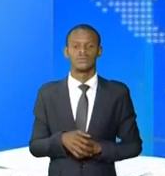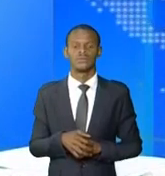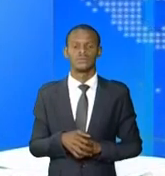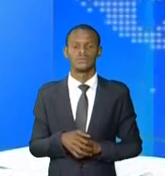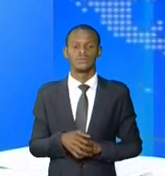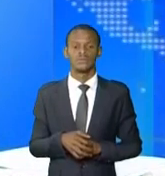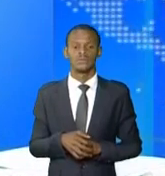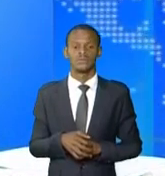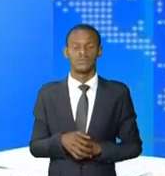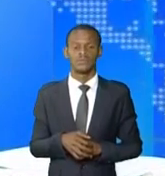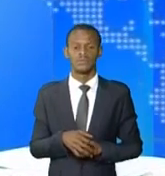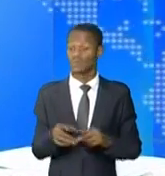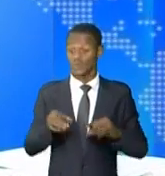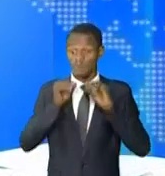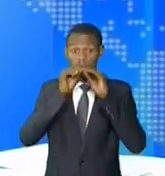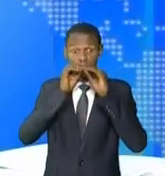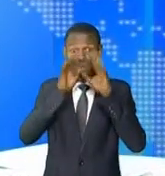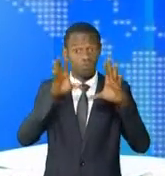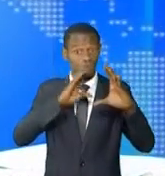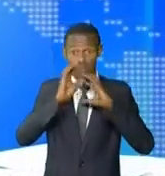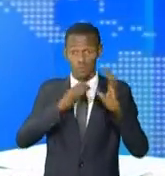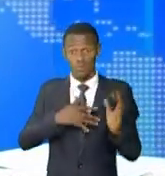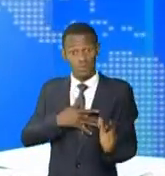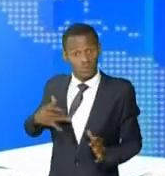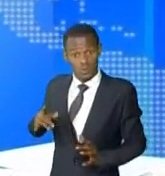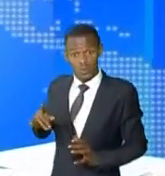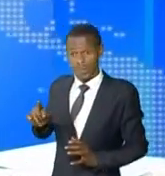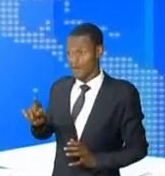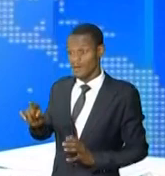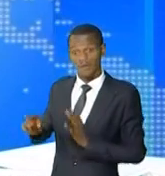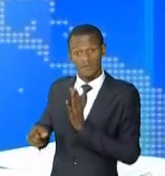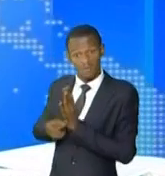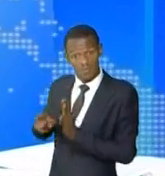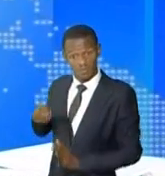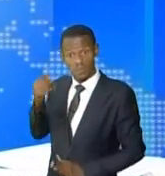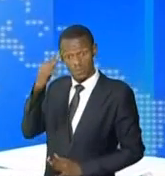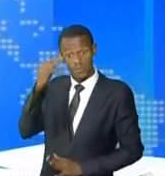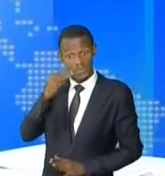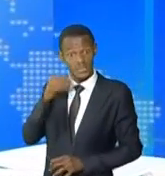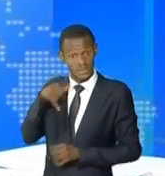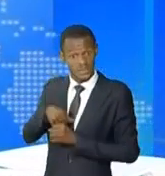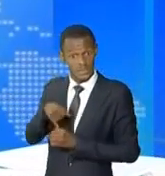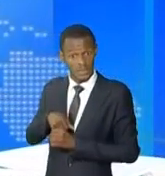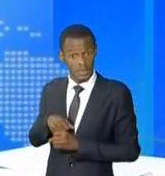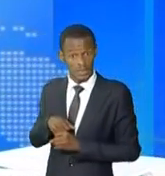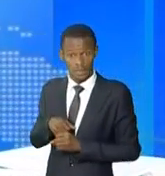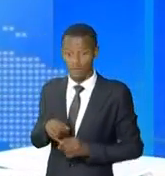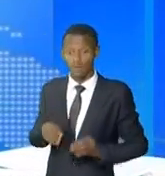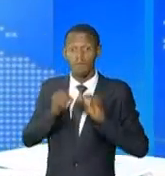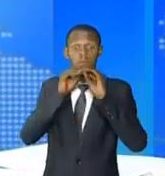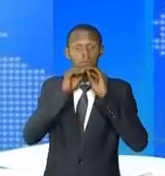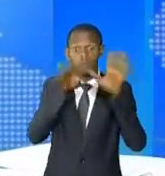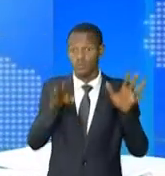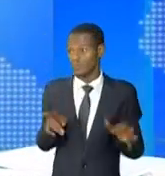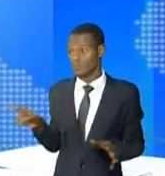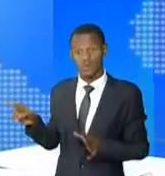du vice-premier ministre, ministre de l'Intérieur, Sécurité et Affaires coutumières, engageant le ministère et le gouvernement de la République à la